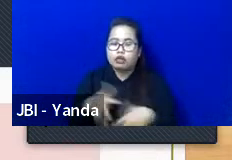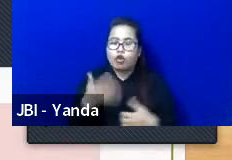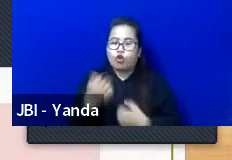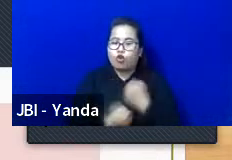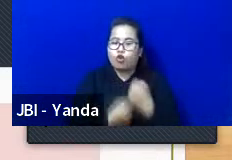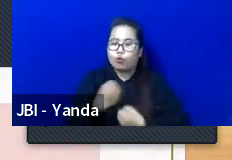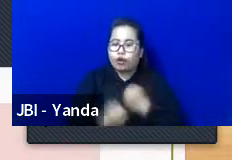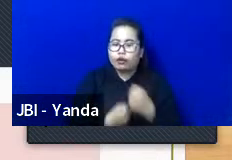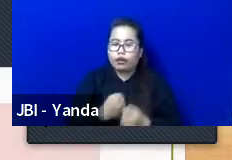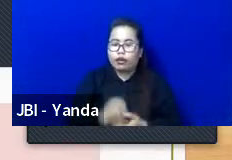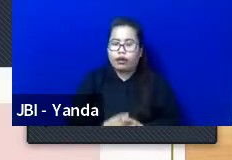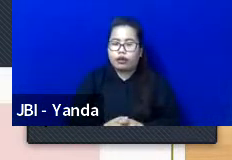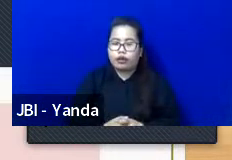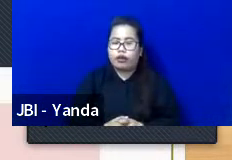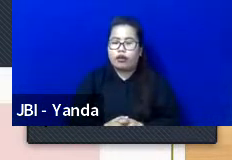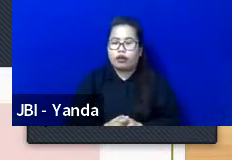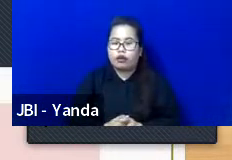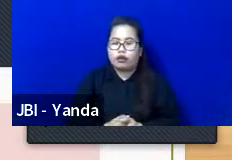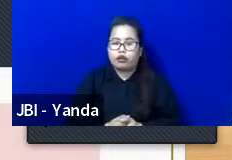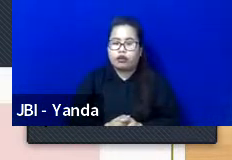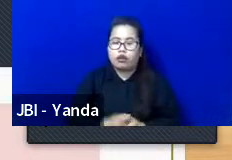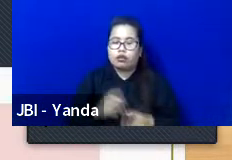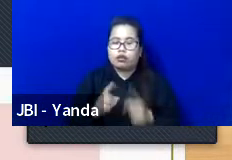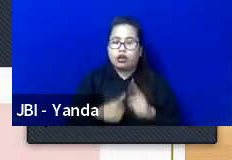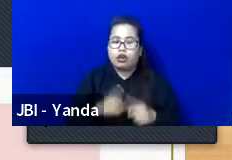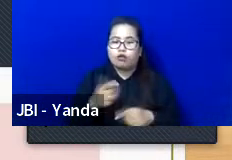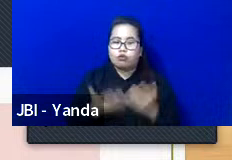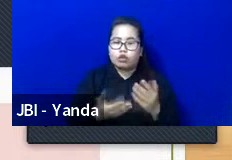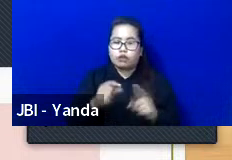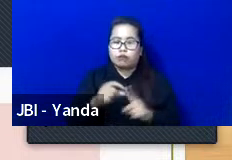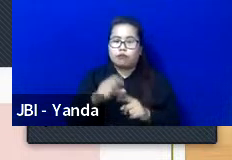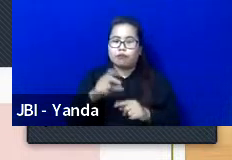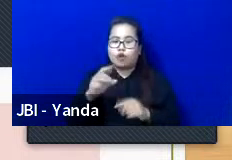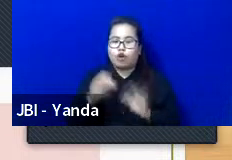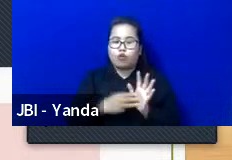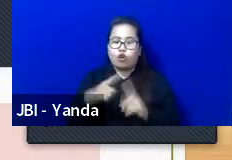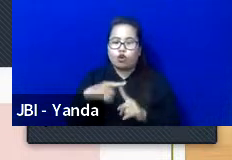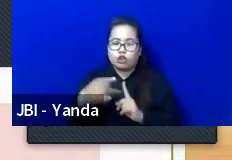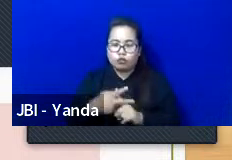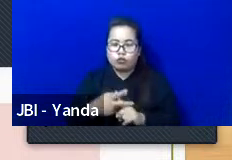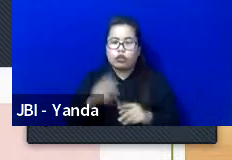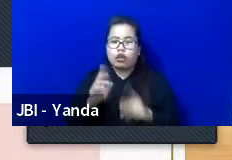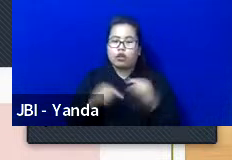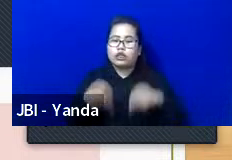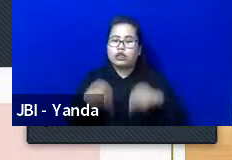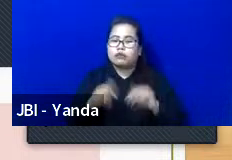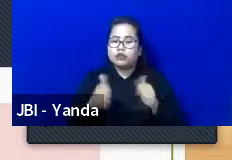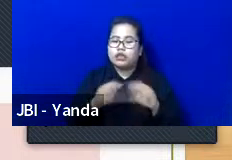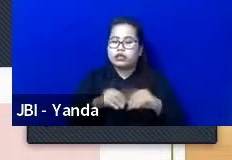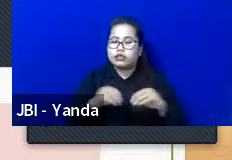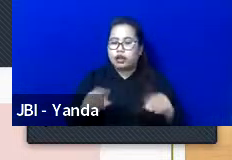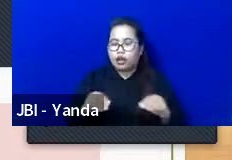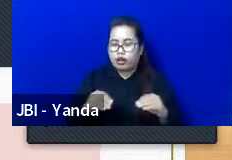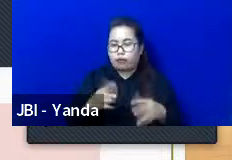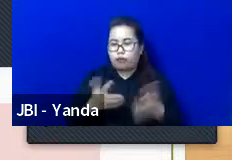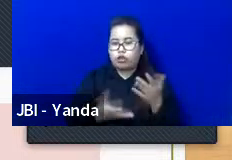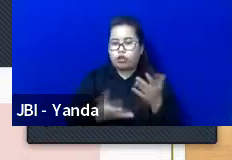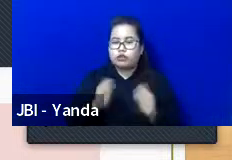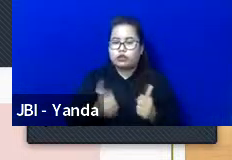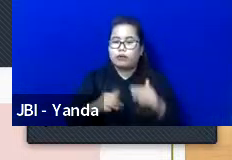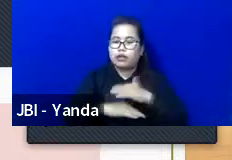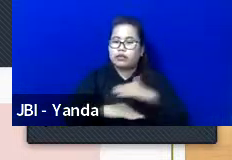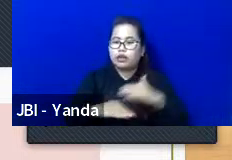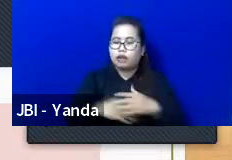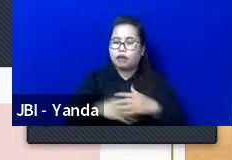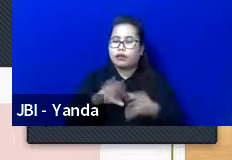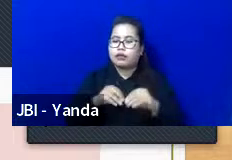upaya-upaya preventif, promotif, kuratif, rehabilitatif ini juga dikerjakan. Berbasis